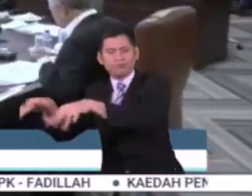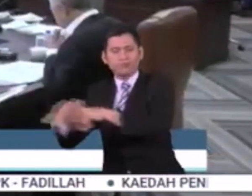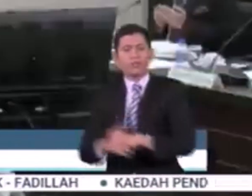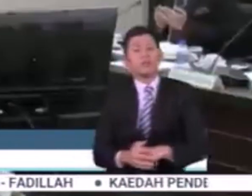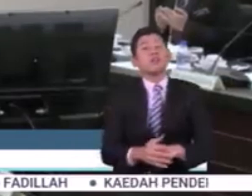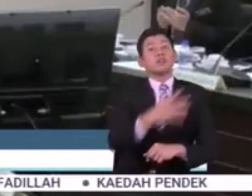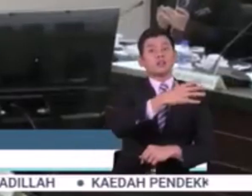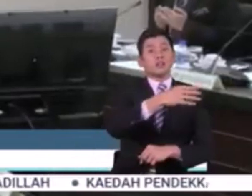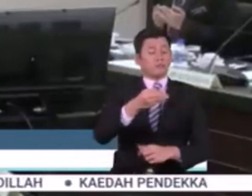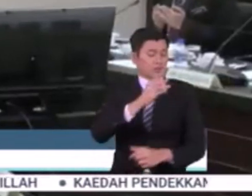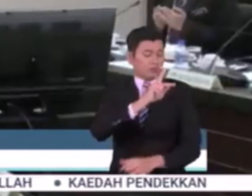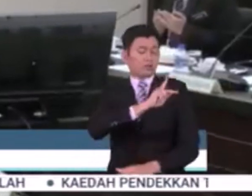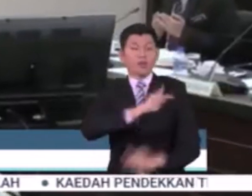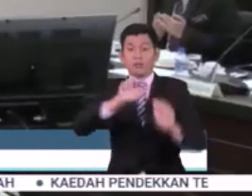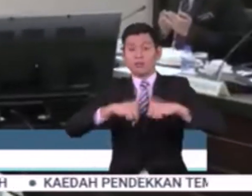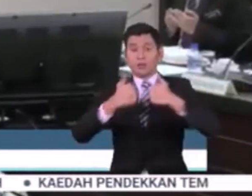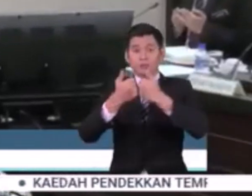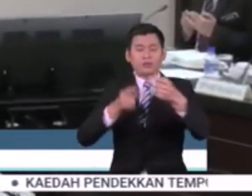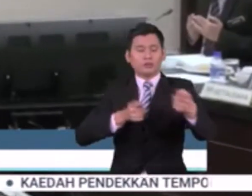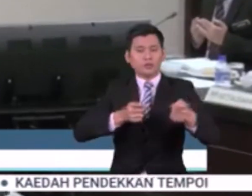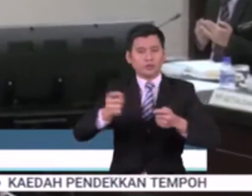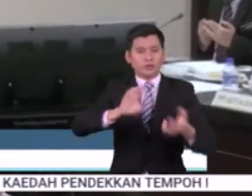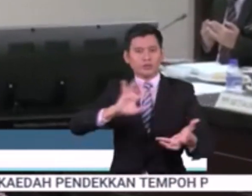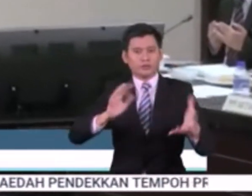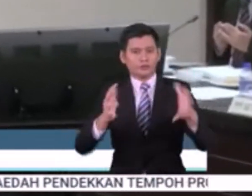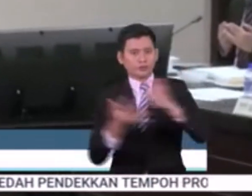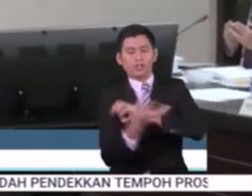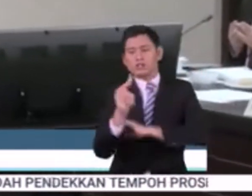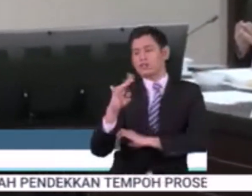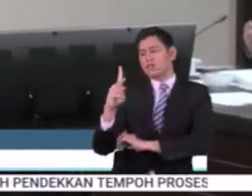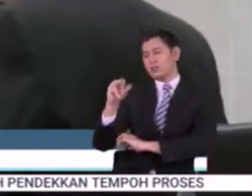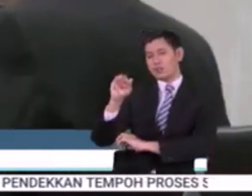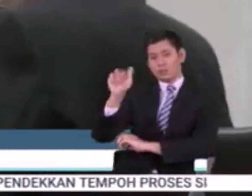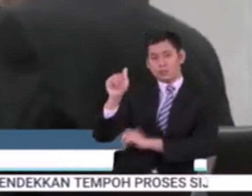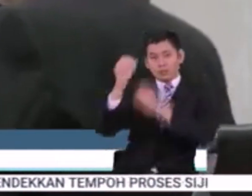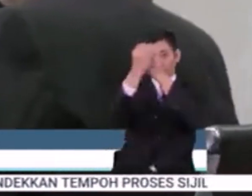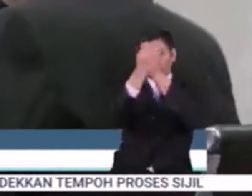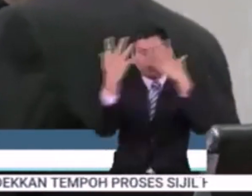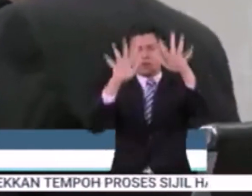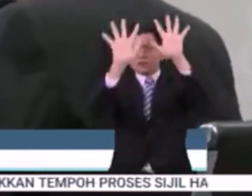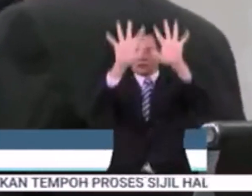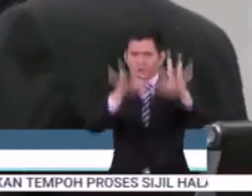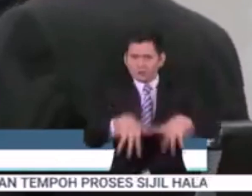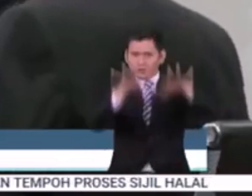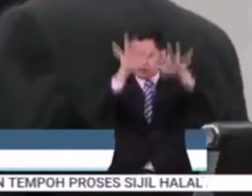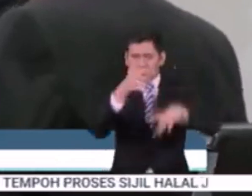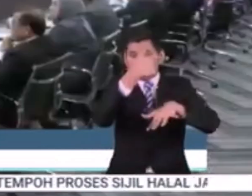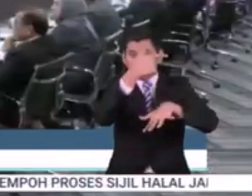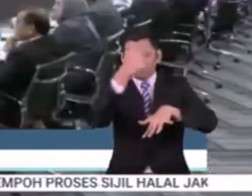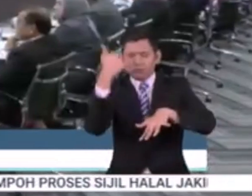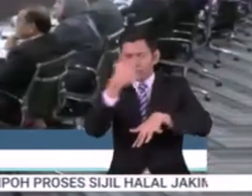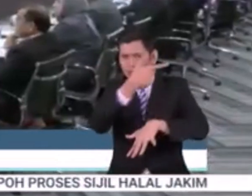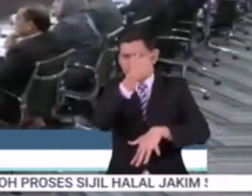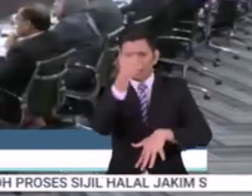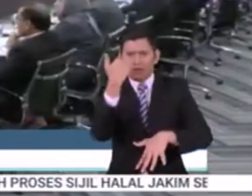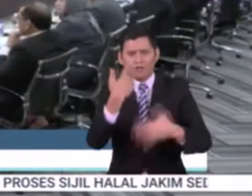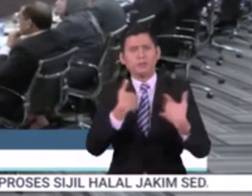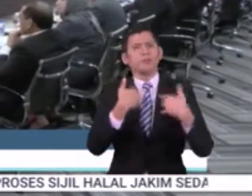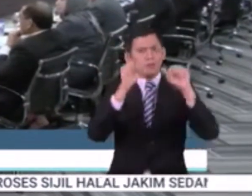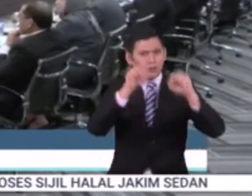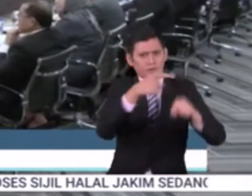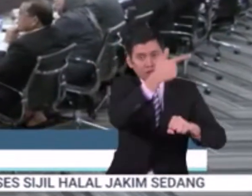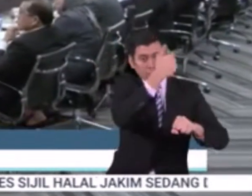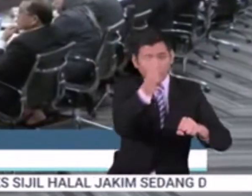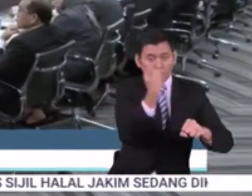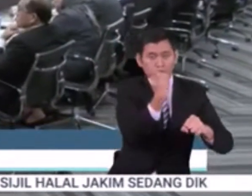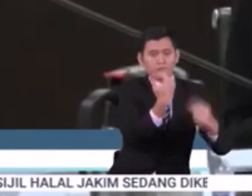berlaku agensi pengurusan bencana negara natma memaklumkan hujan lebat mengakibatkan kegagalan cerun